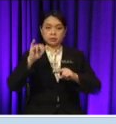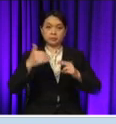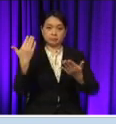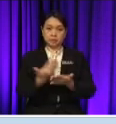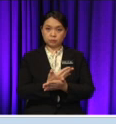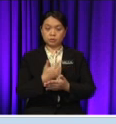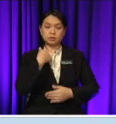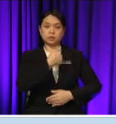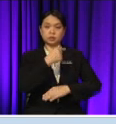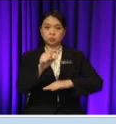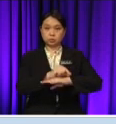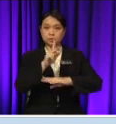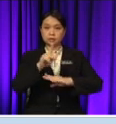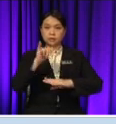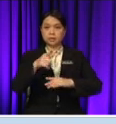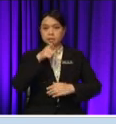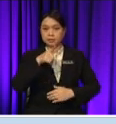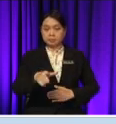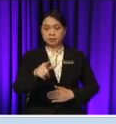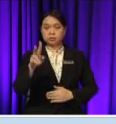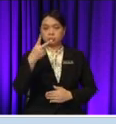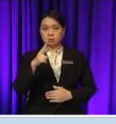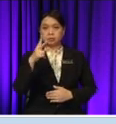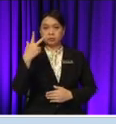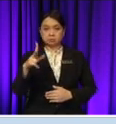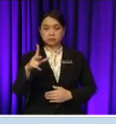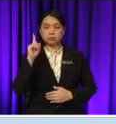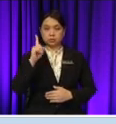12/12 jadi 12 12 adalah